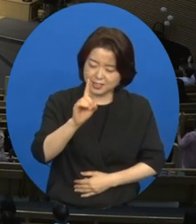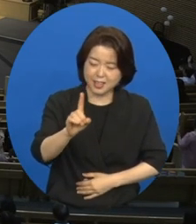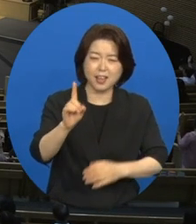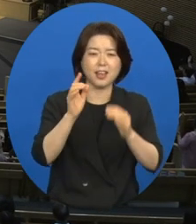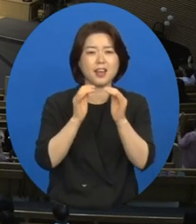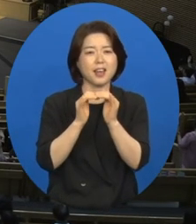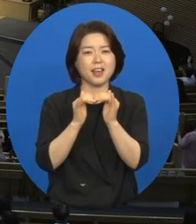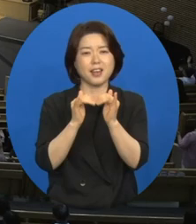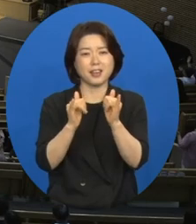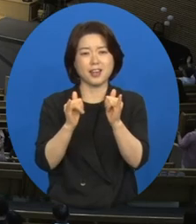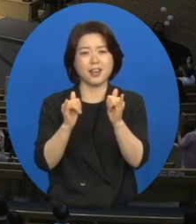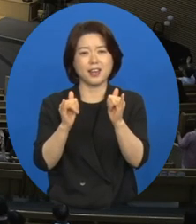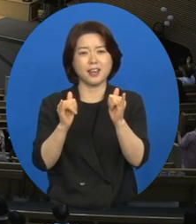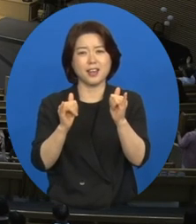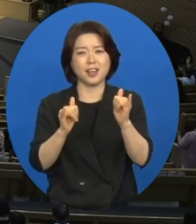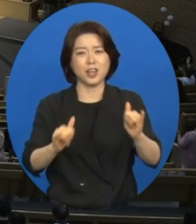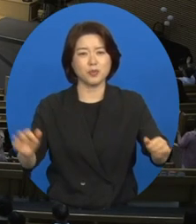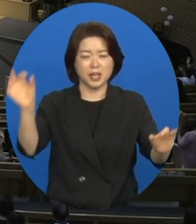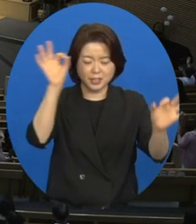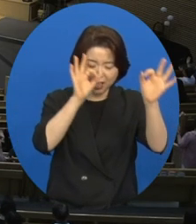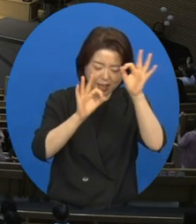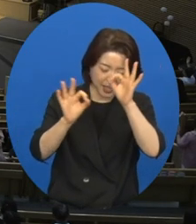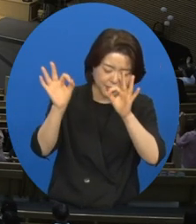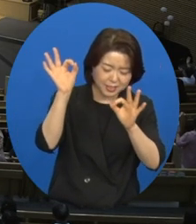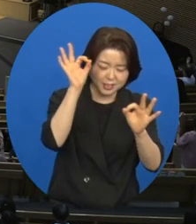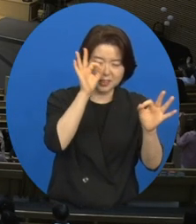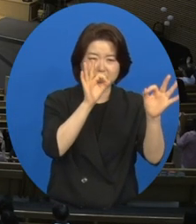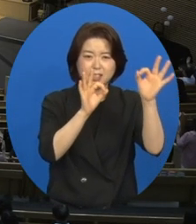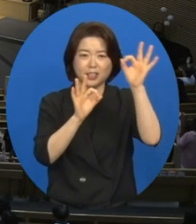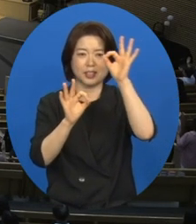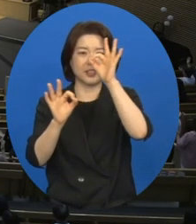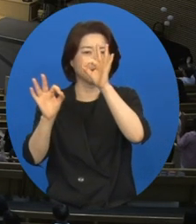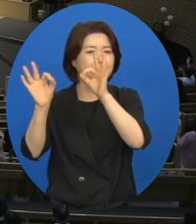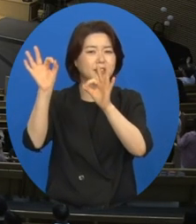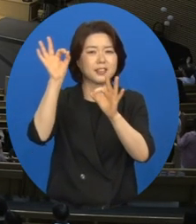한 사람